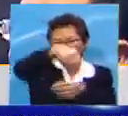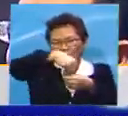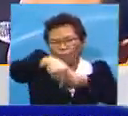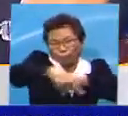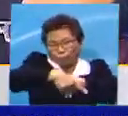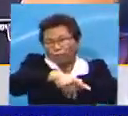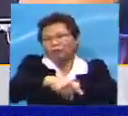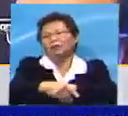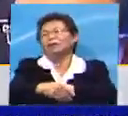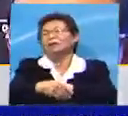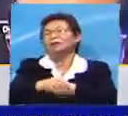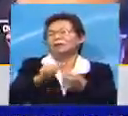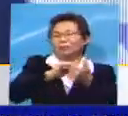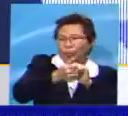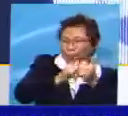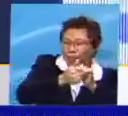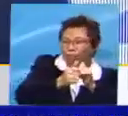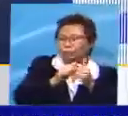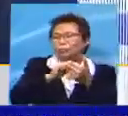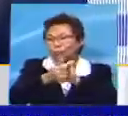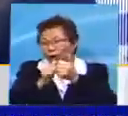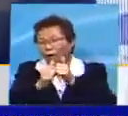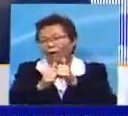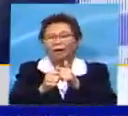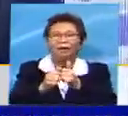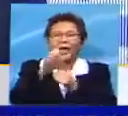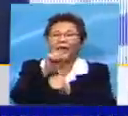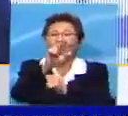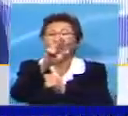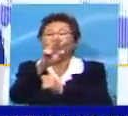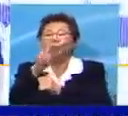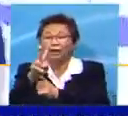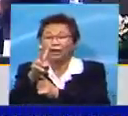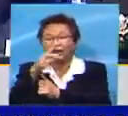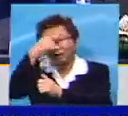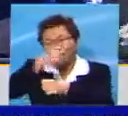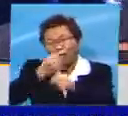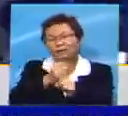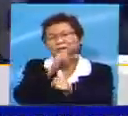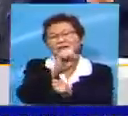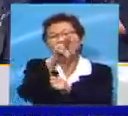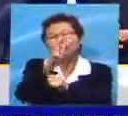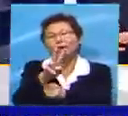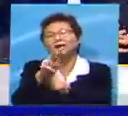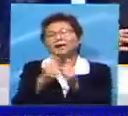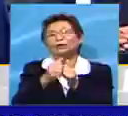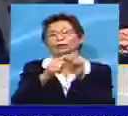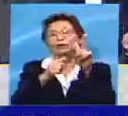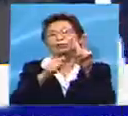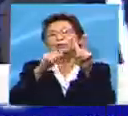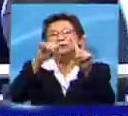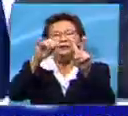platform utiliti sukan atau kenderaan utiliti pinggir Bandar SUV untuk Boya dengan nilai tersirat rm20